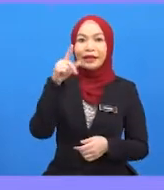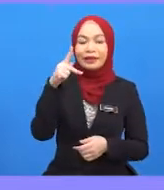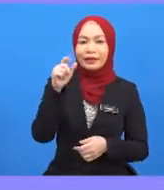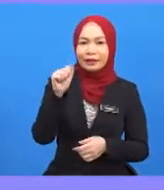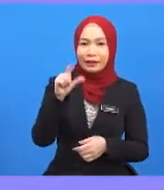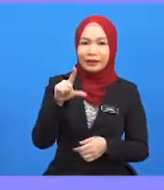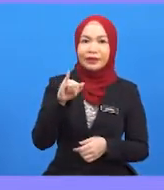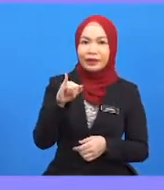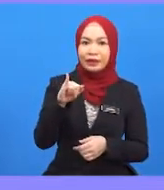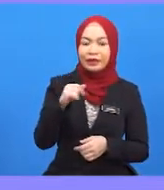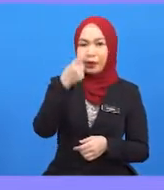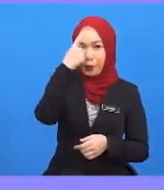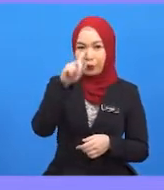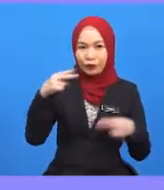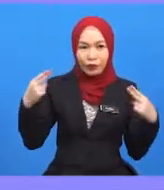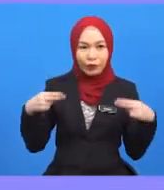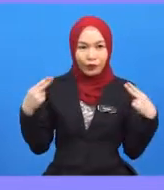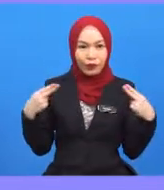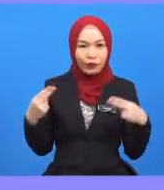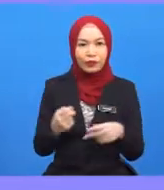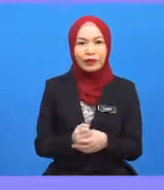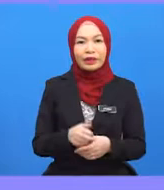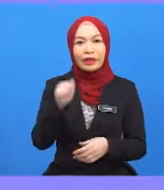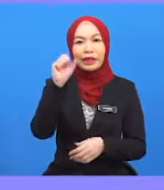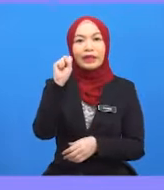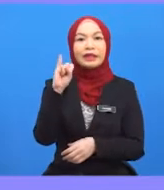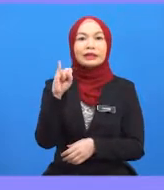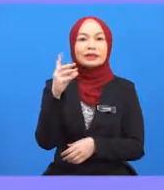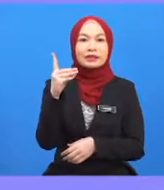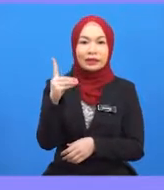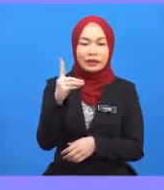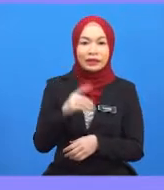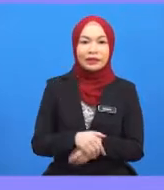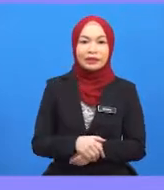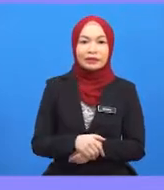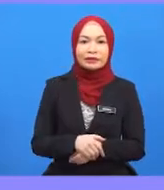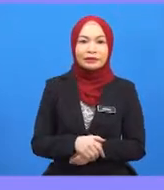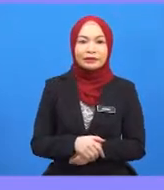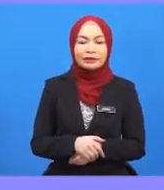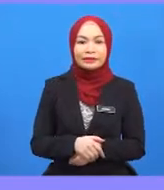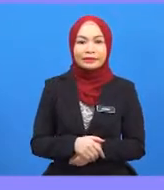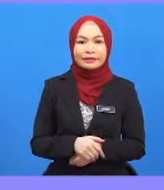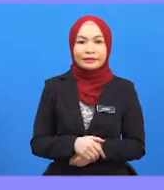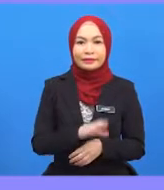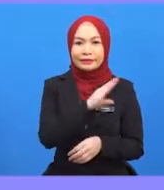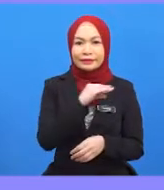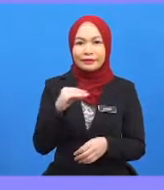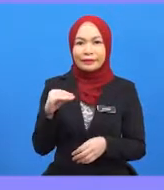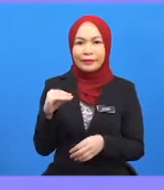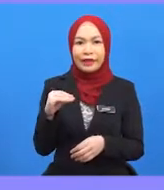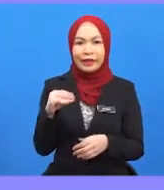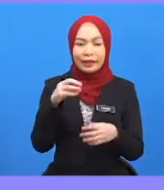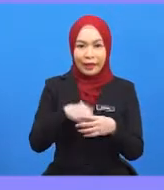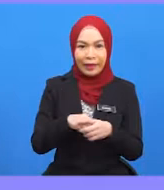boleh menetralkan asid laktik yang dihasilkan oleh bakteria dalam mulut kita. Dalam bidang pertanian pula,